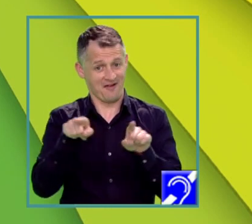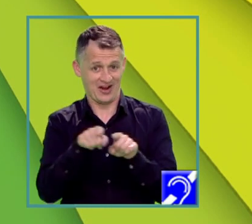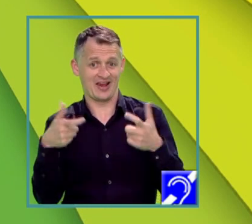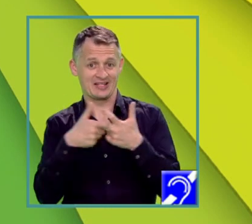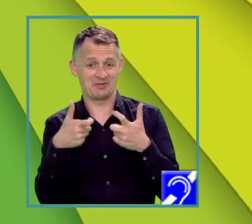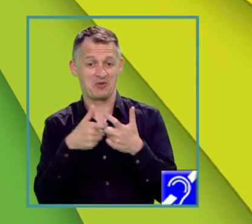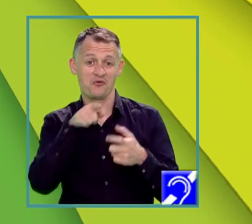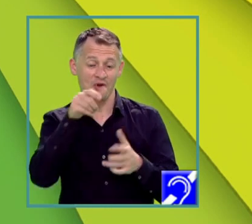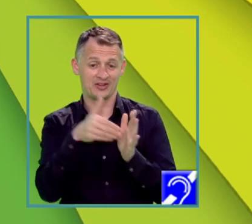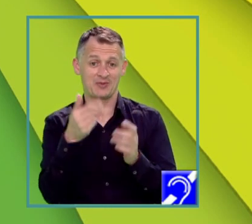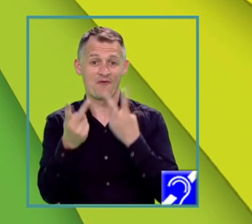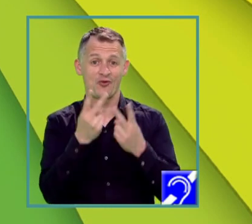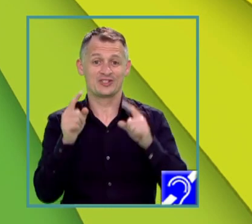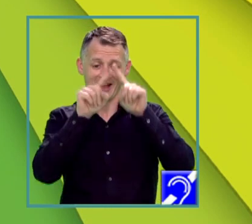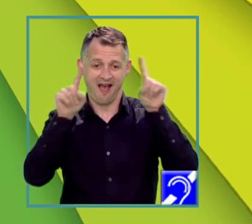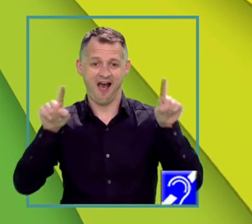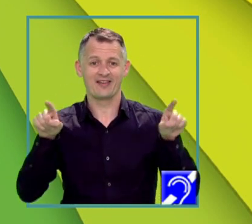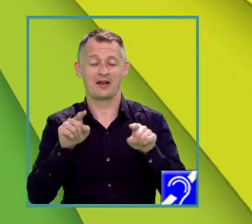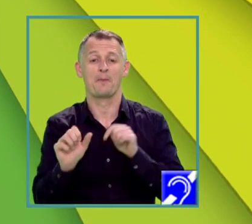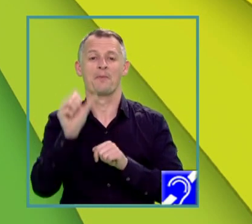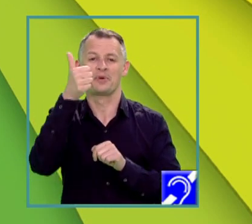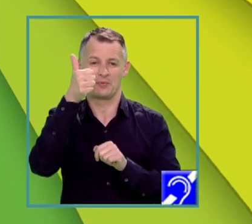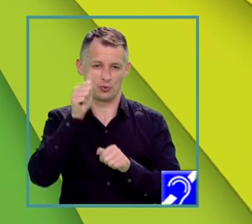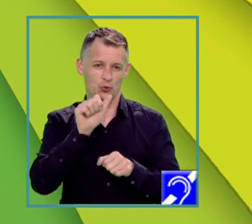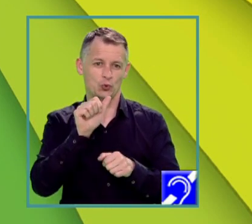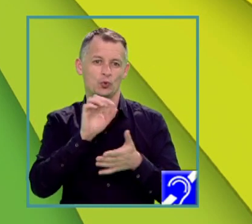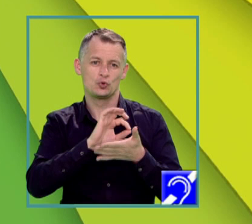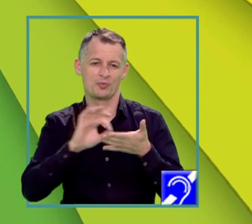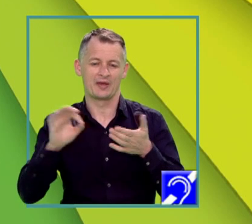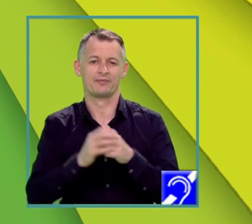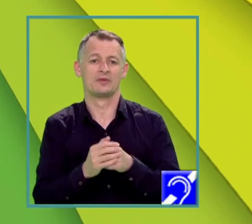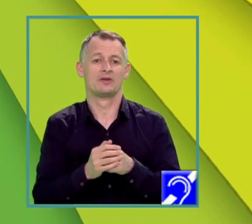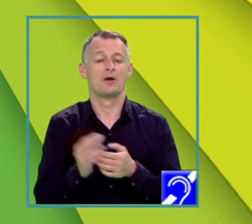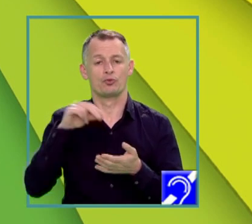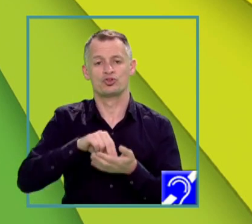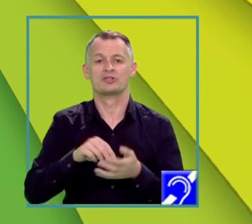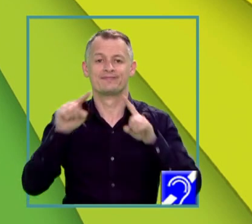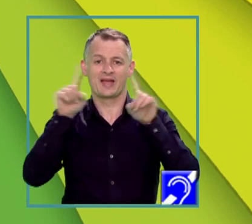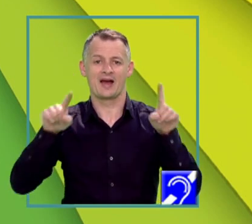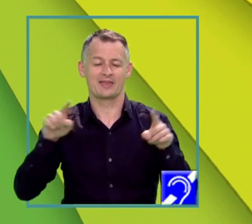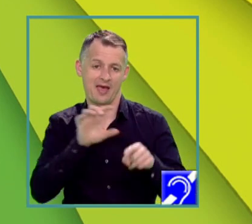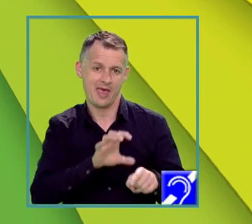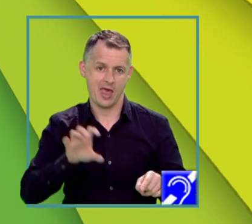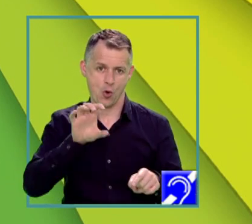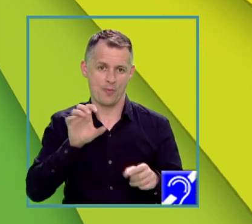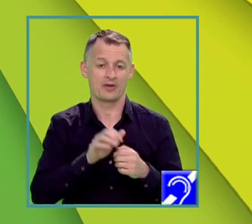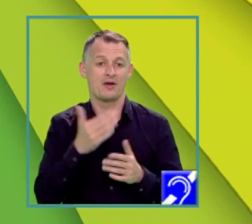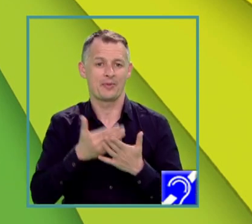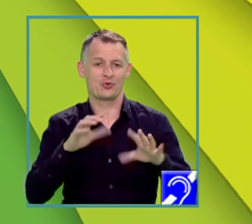vă folosiți de partea de la primul subiect am atașat harta Europei ca să identificăm Iată